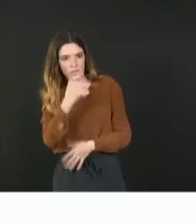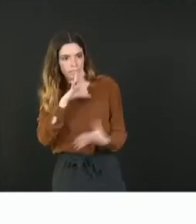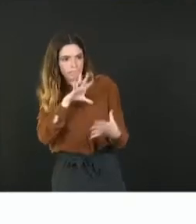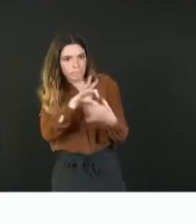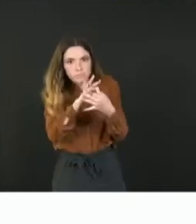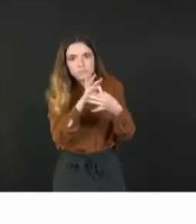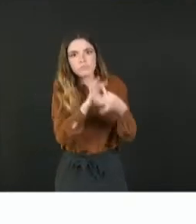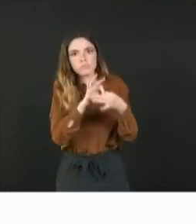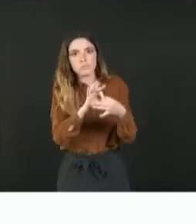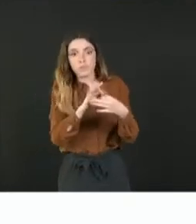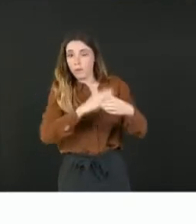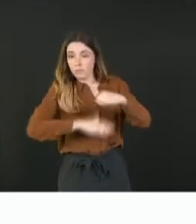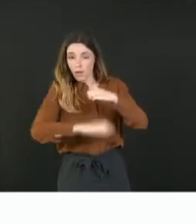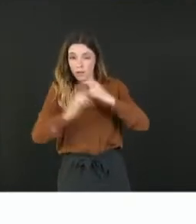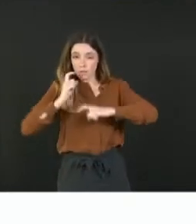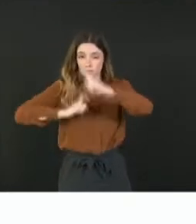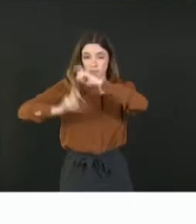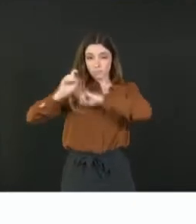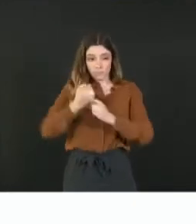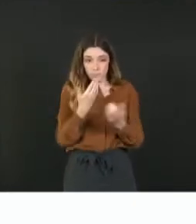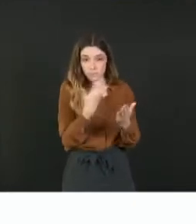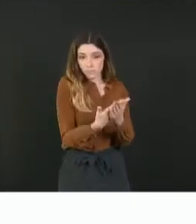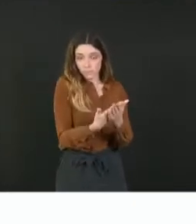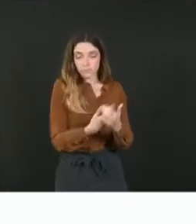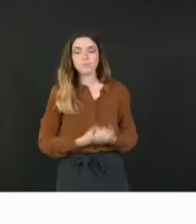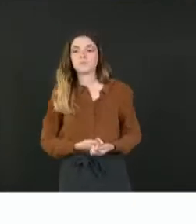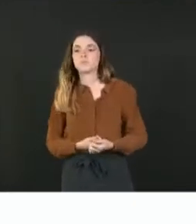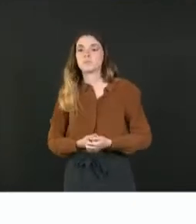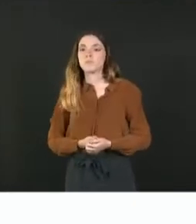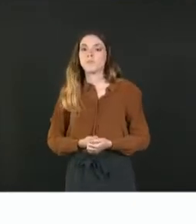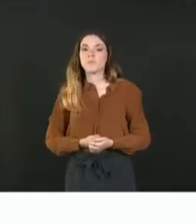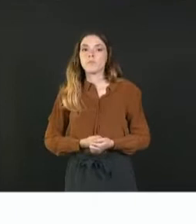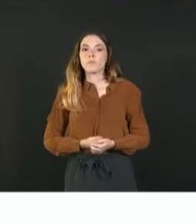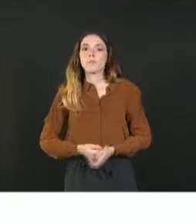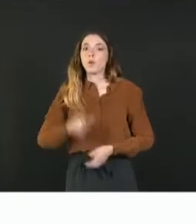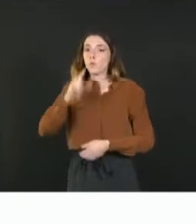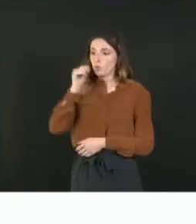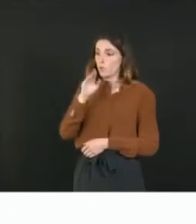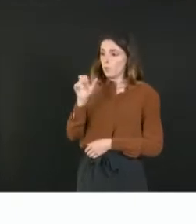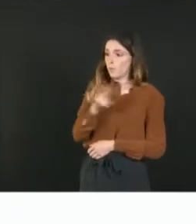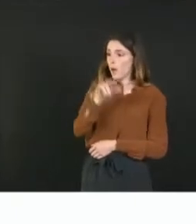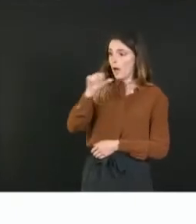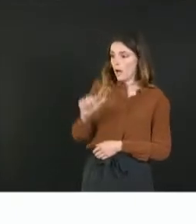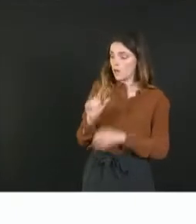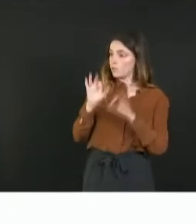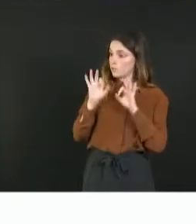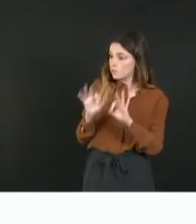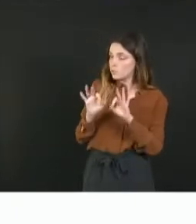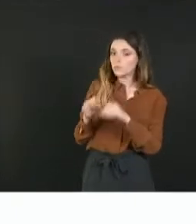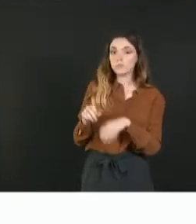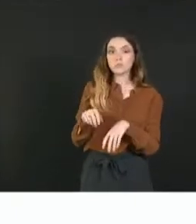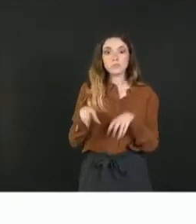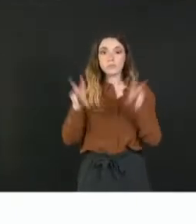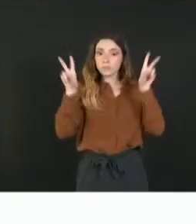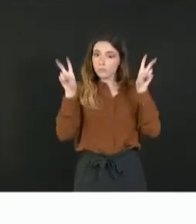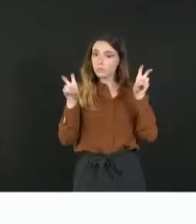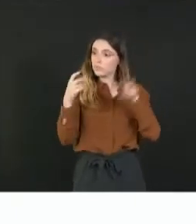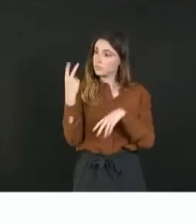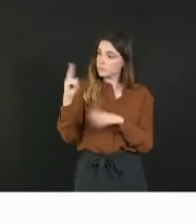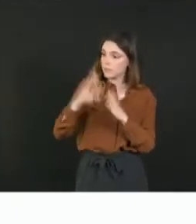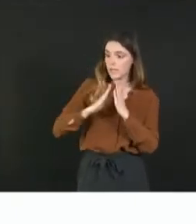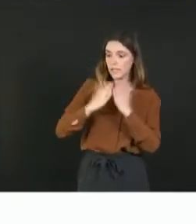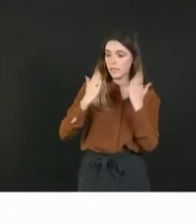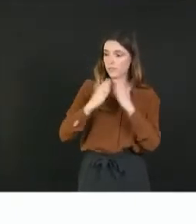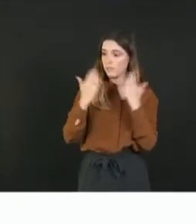ça. Marc Barra, je le rappelle, vous êtes auteur du livre « Bâtir en favorisant la biodiversité ». Et je me disais, les